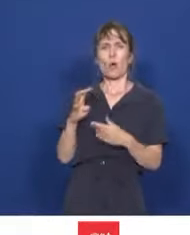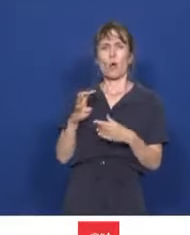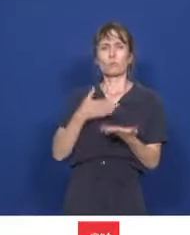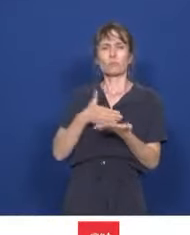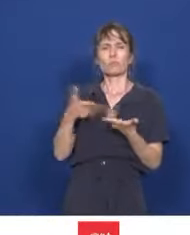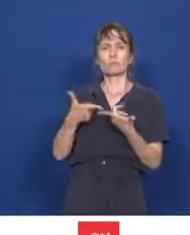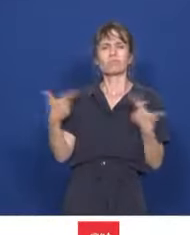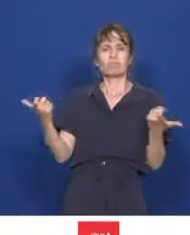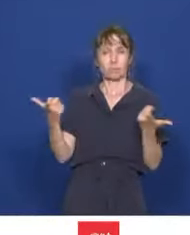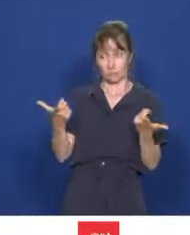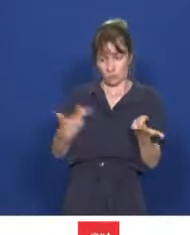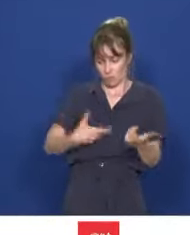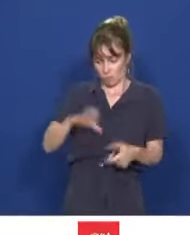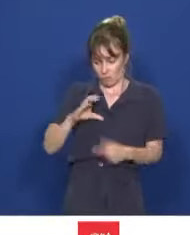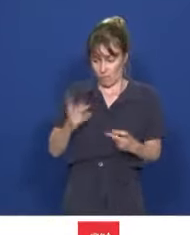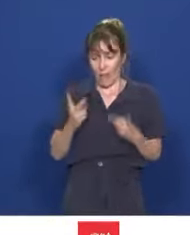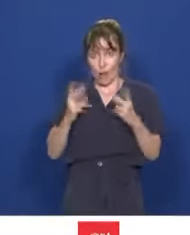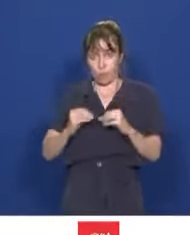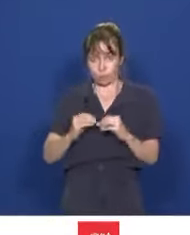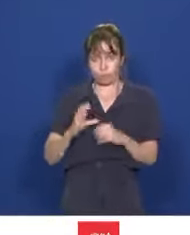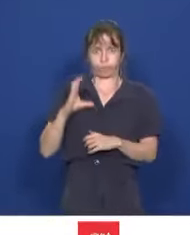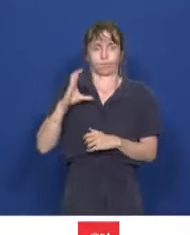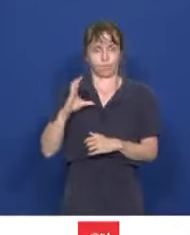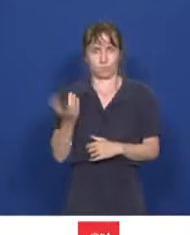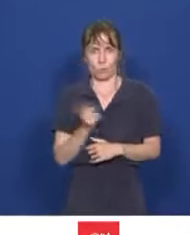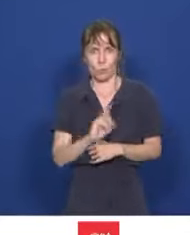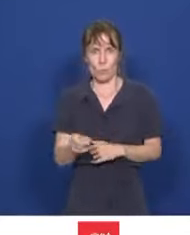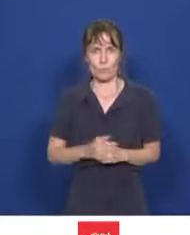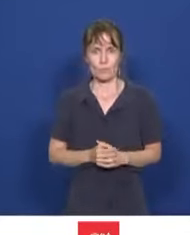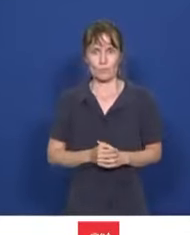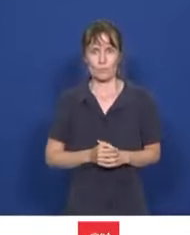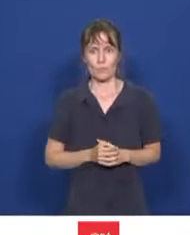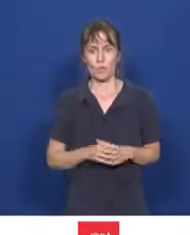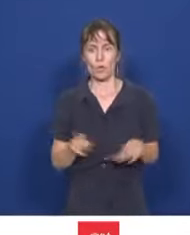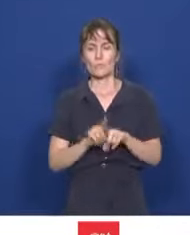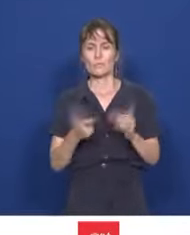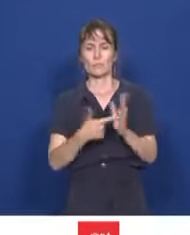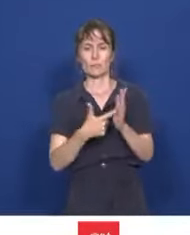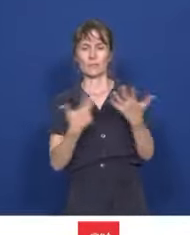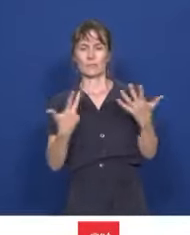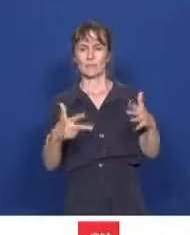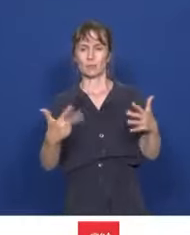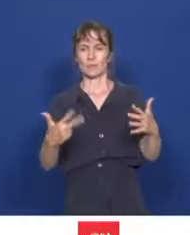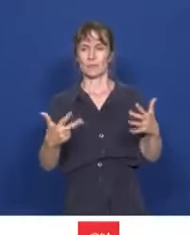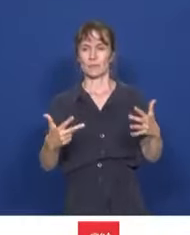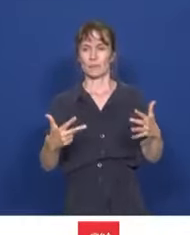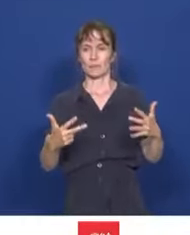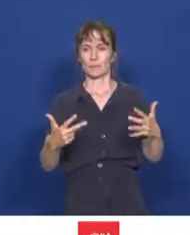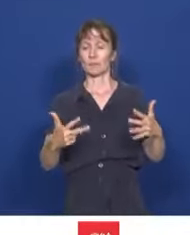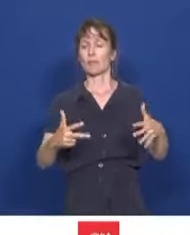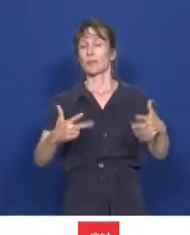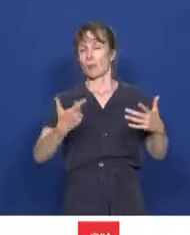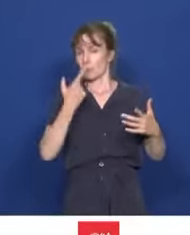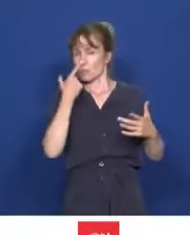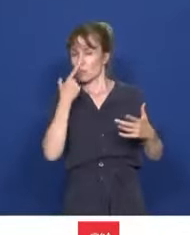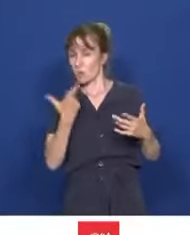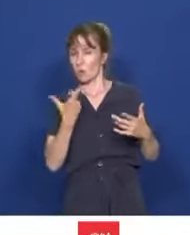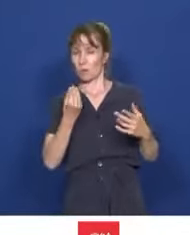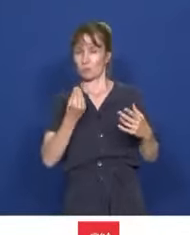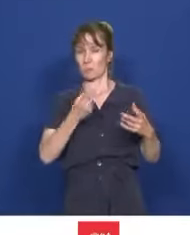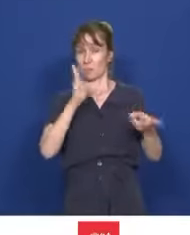est, l'échec de l'appel d'offres de 2018 laisse présager un démontage des façades difficile et donc probablement très